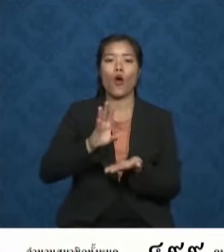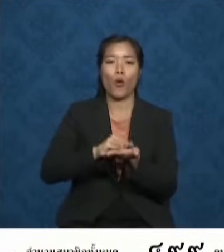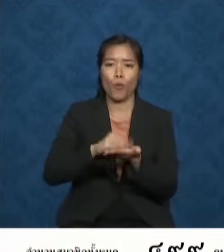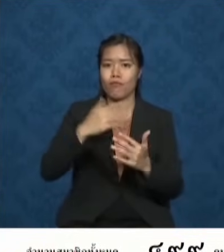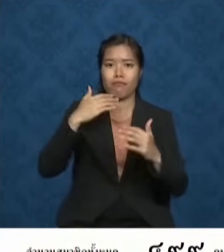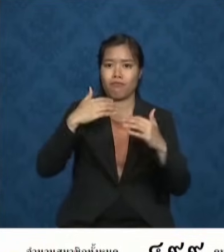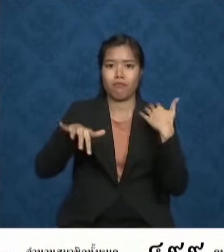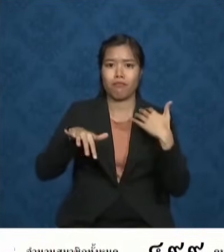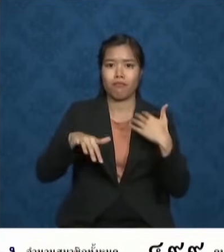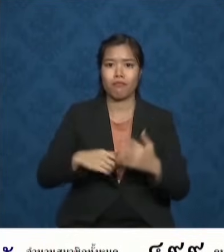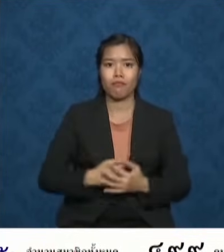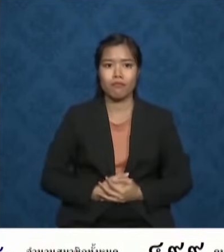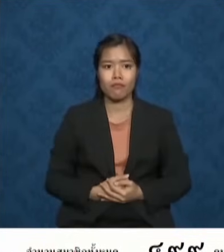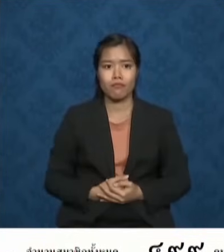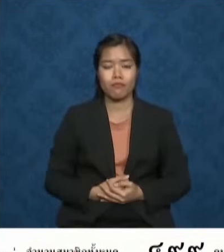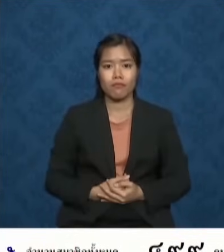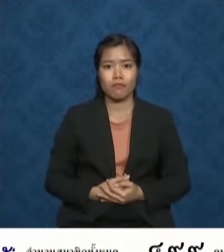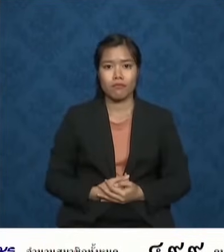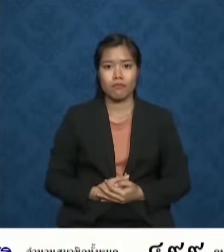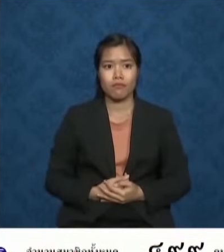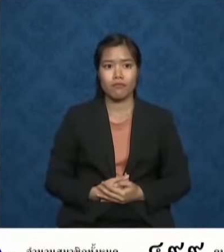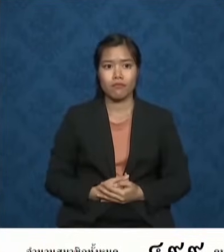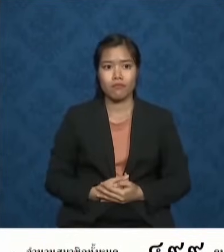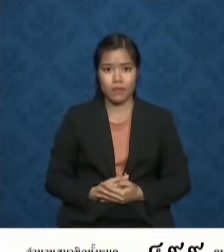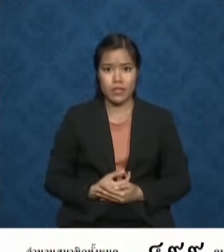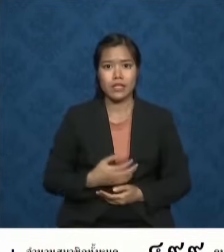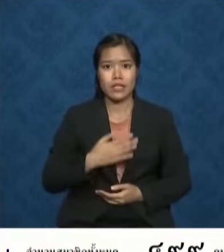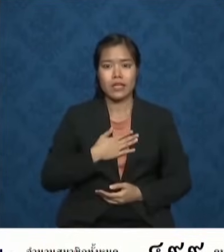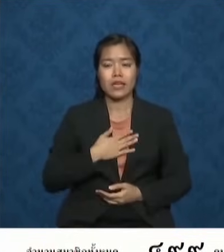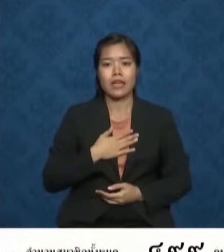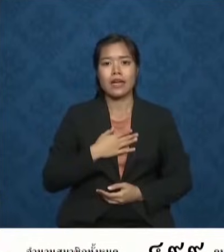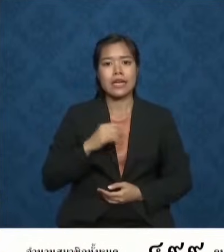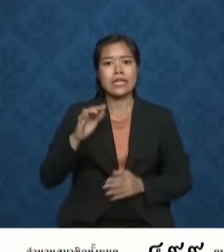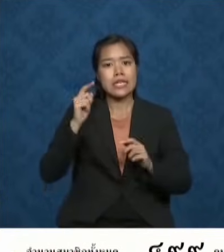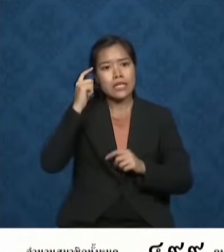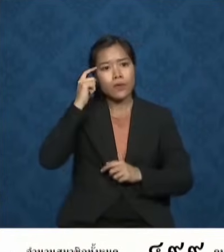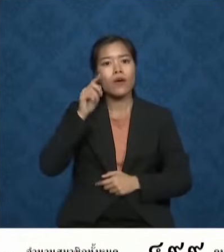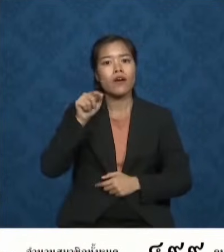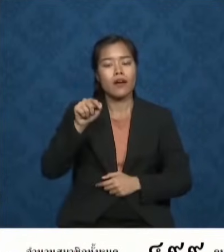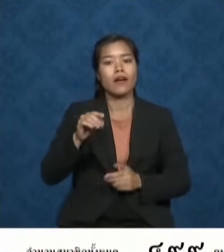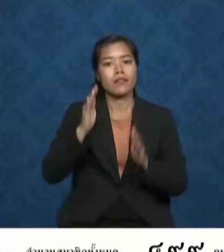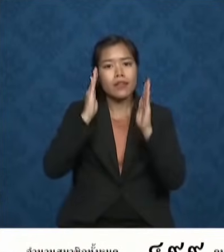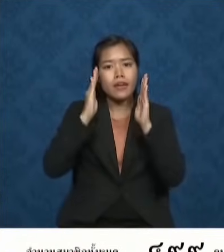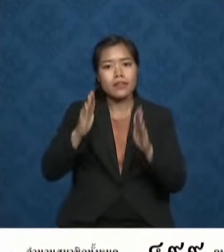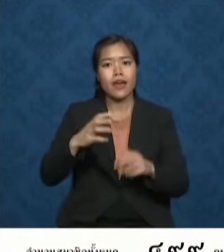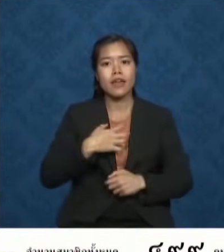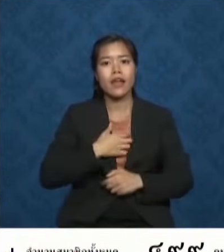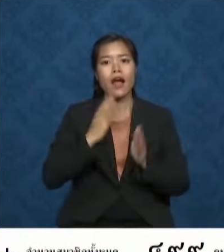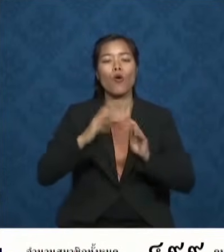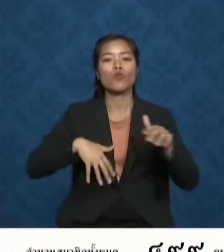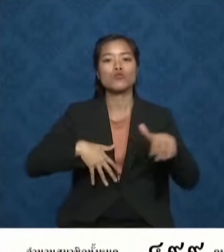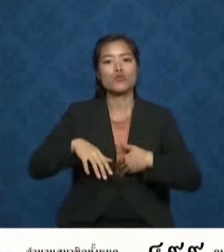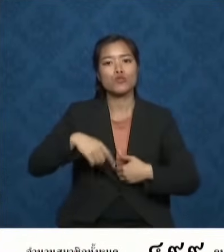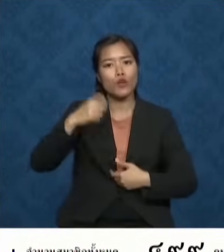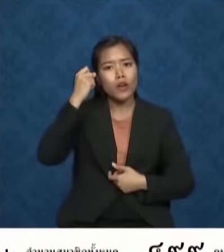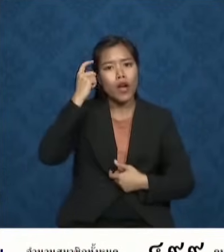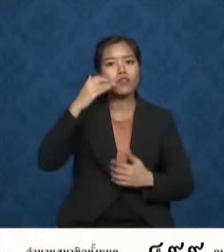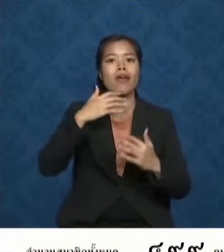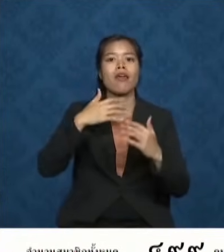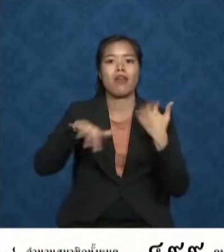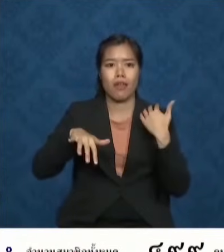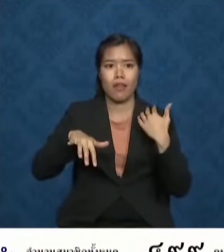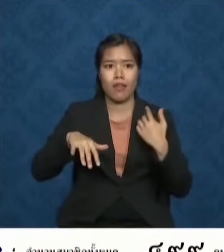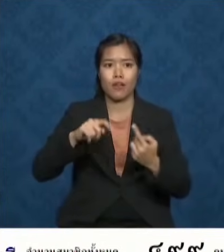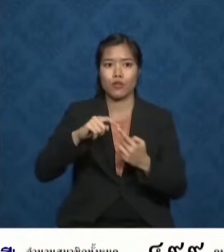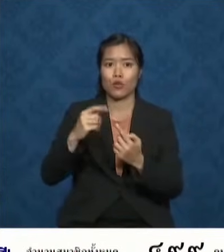ท่านตั้งใจจะเจตนาจะทำให้คนเข้าใจผิด ท่านไปเอาเพียงงบประมาณของกรมน้ำบาดา